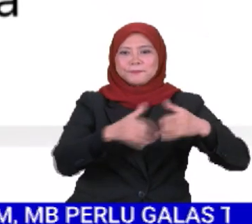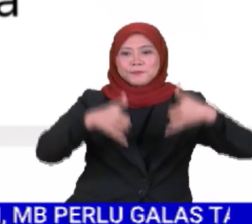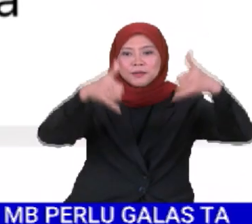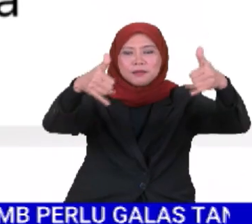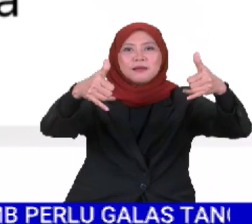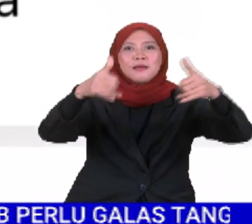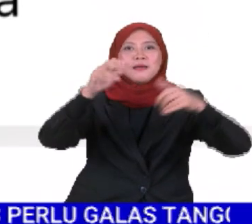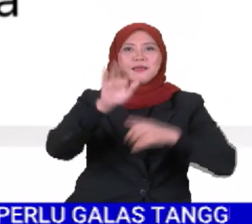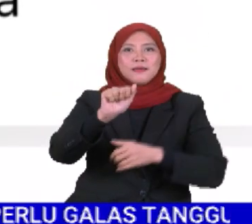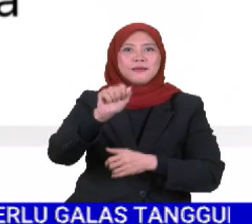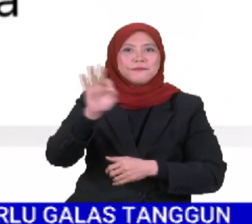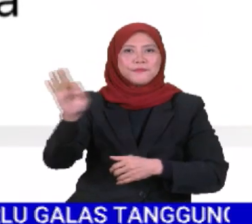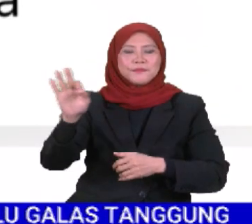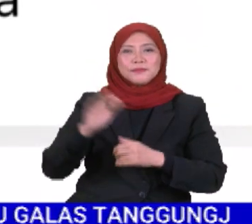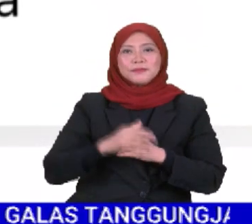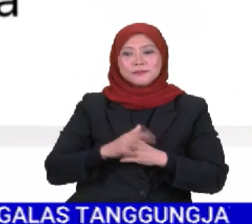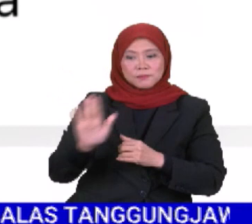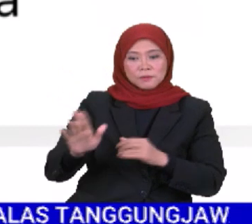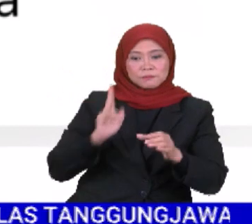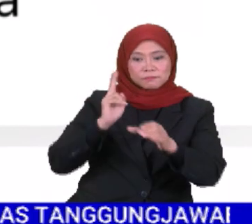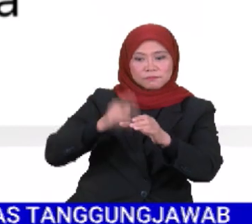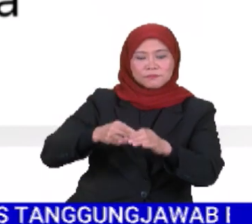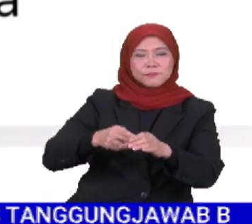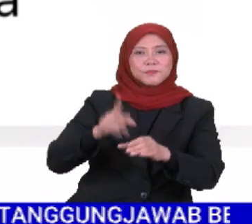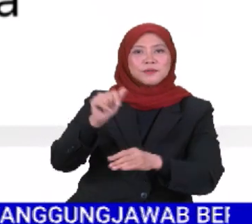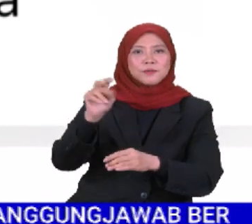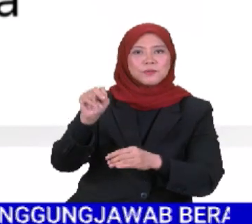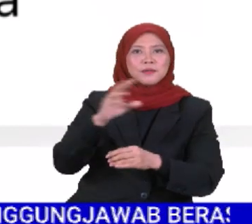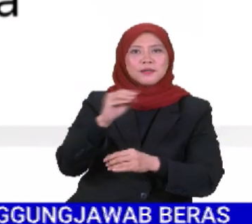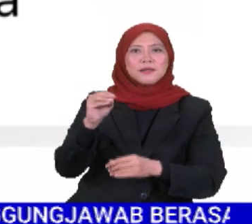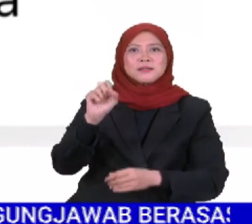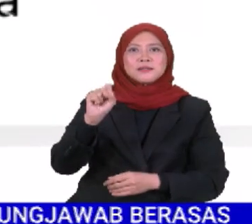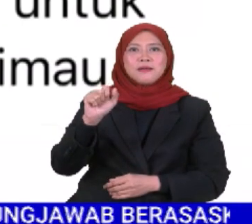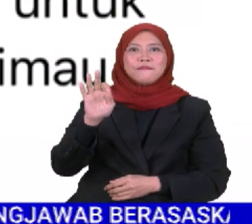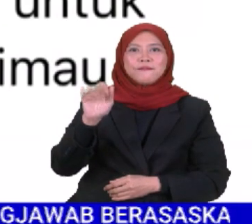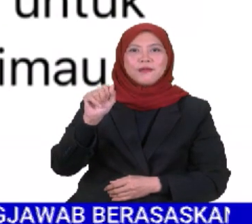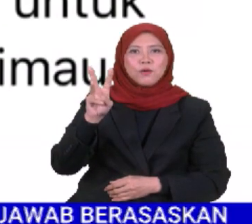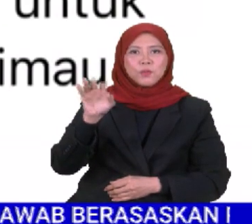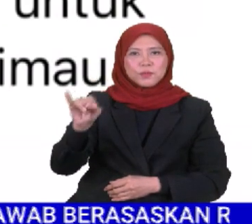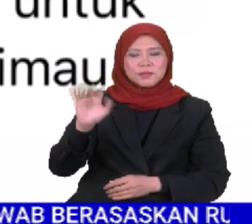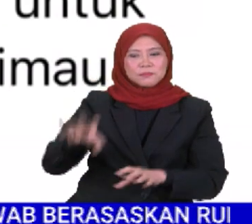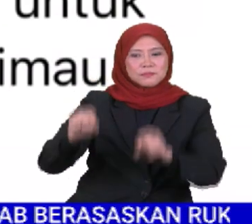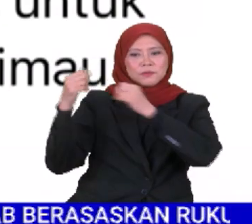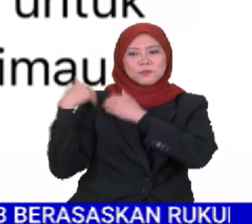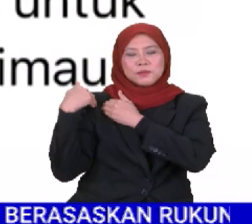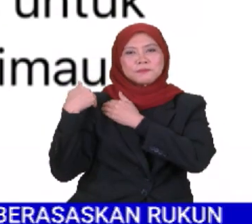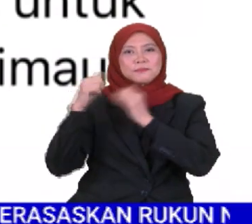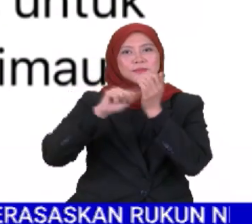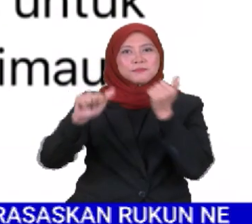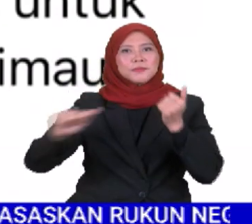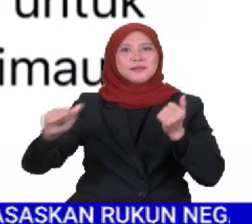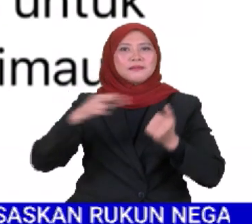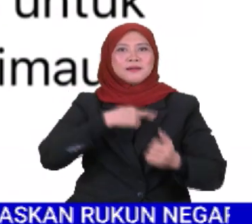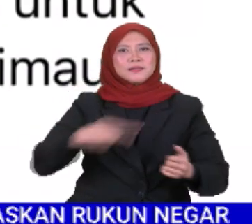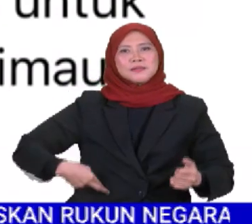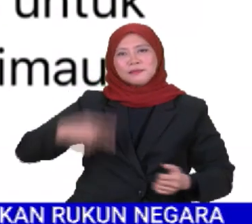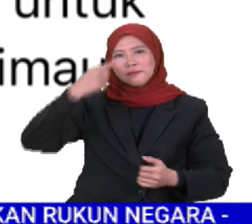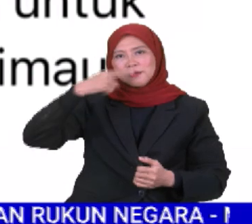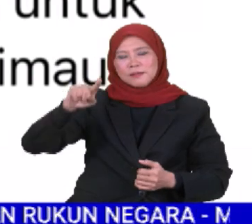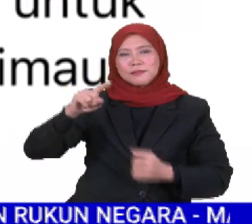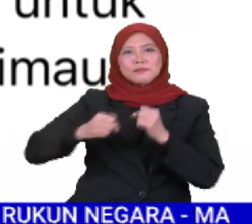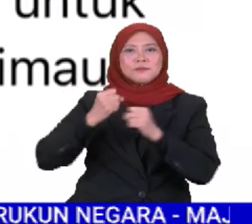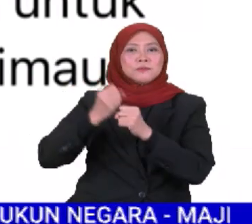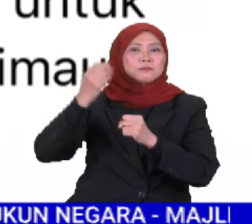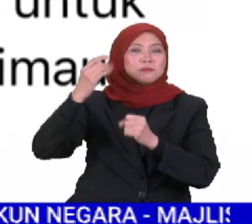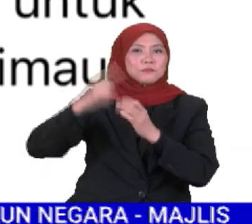AFF kedua pemain itu bakal menyukai dangyeon cool dan Safari yang memegang peranan itu sejak Champion 2022